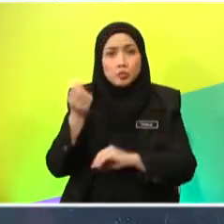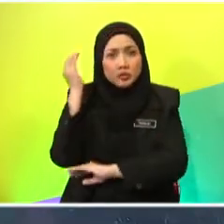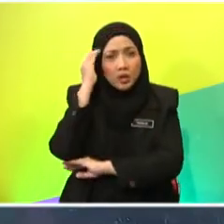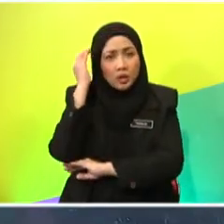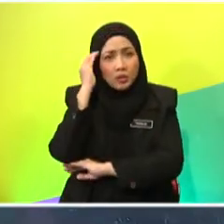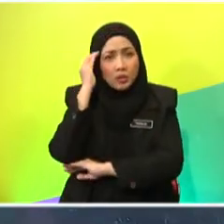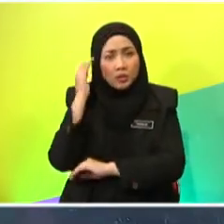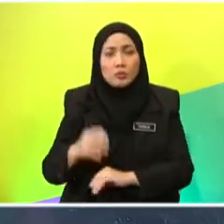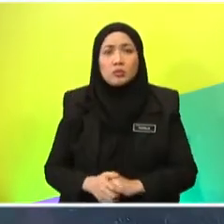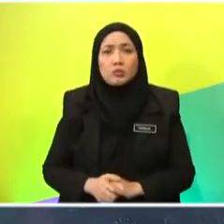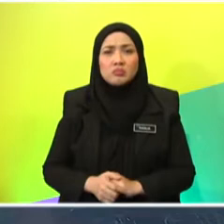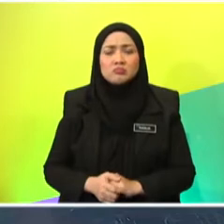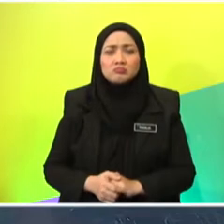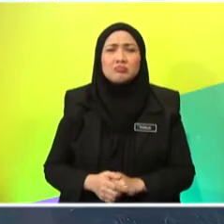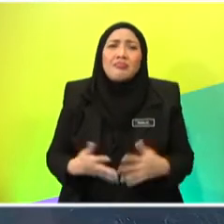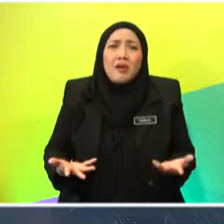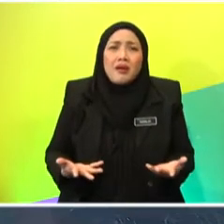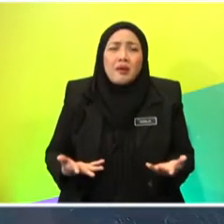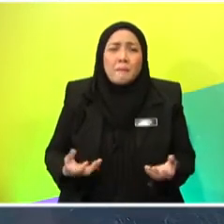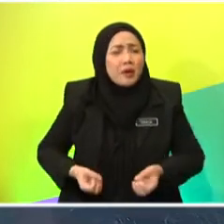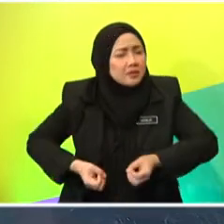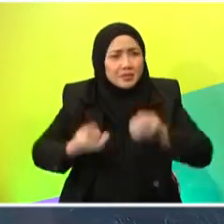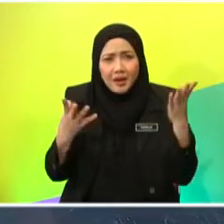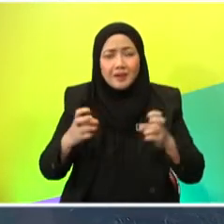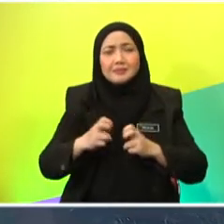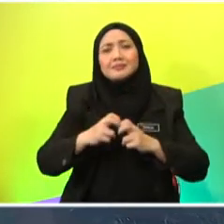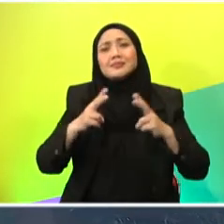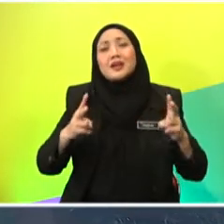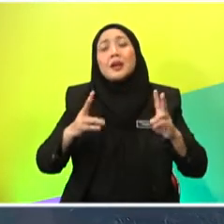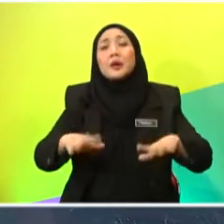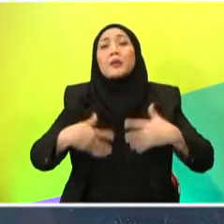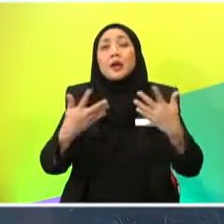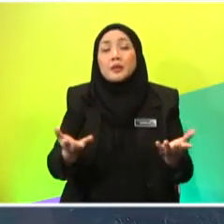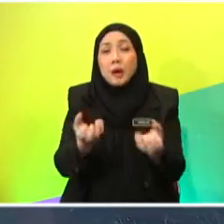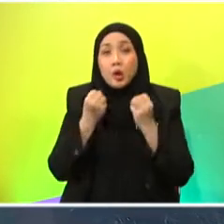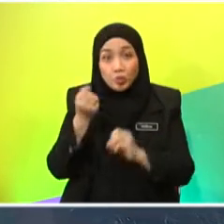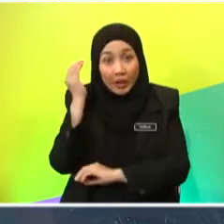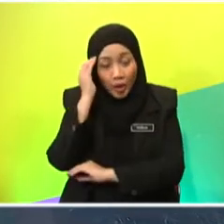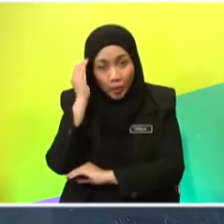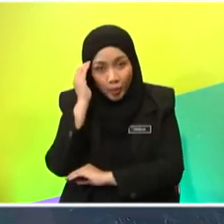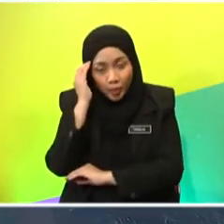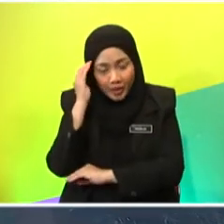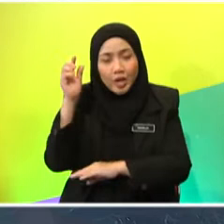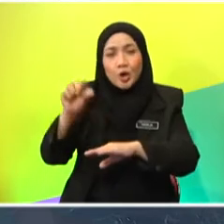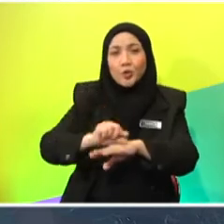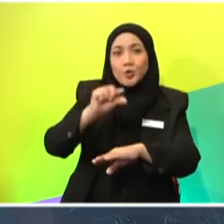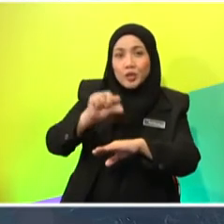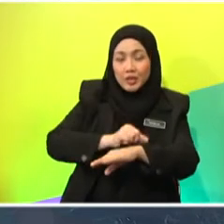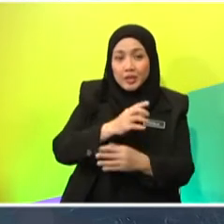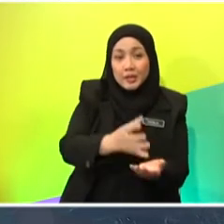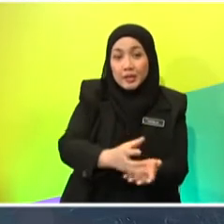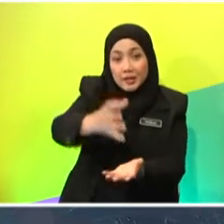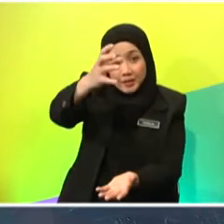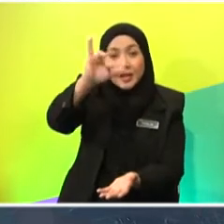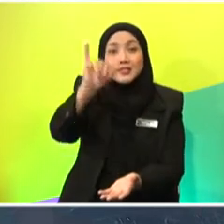udah banyak sangatlah jago Oke baik sharenya kita gunakan balang nih gitu untuk Tentukan